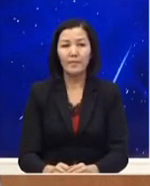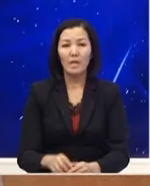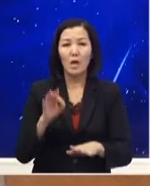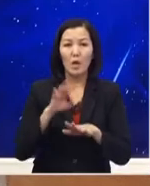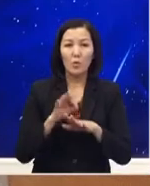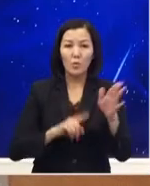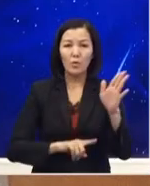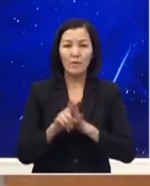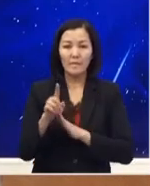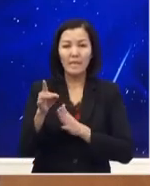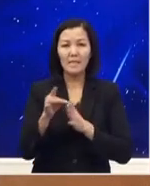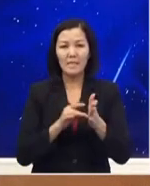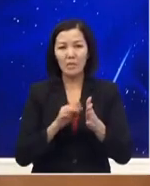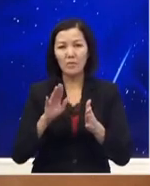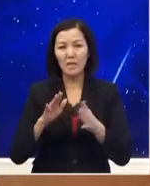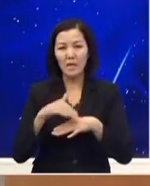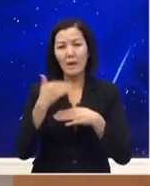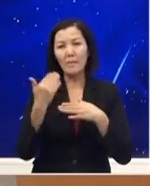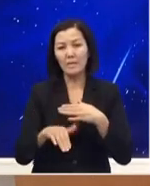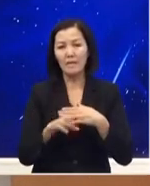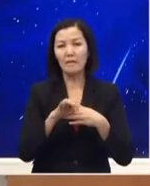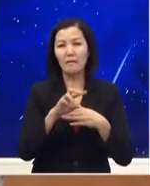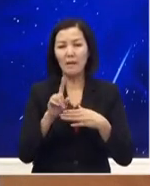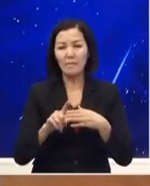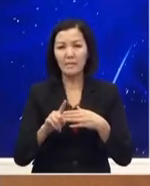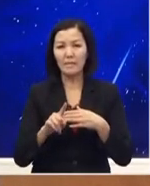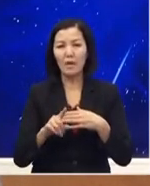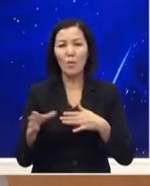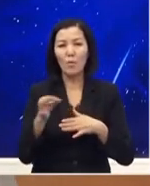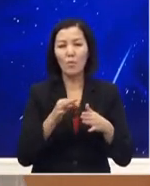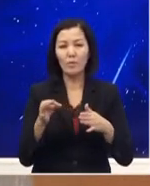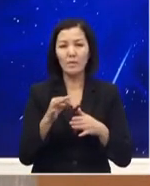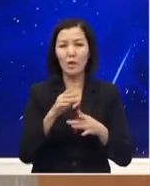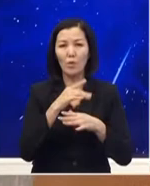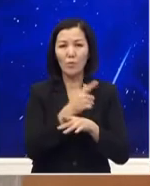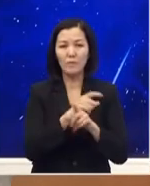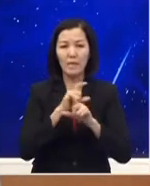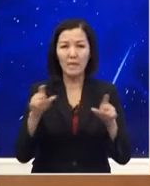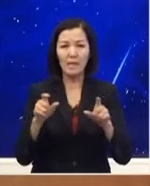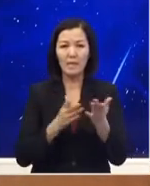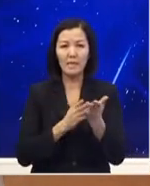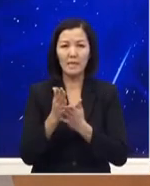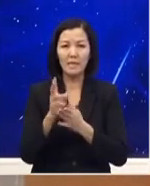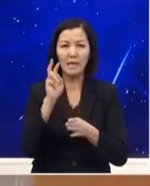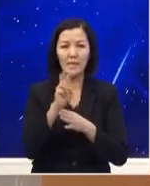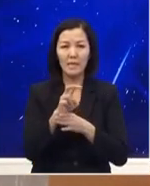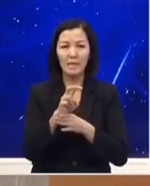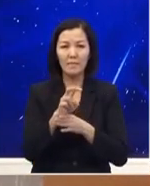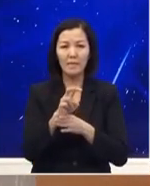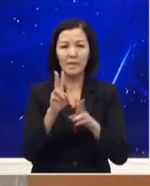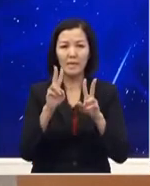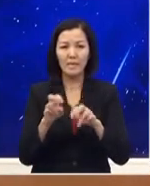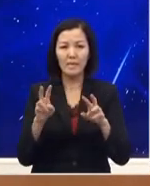донорға уағында тексерілмей кейін тамыз айында осы облыстық көпсалалы клиникаға келіп